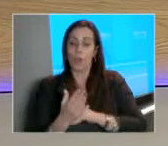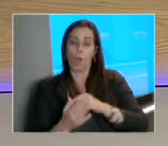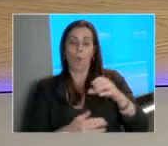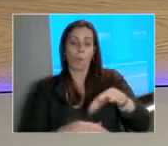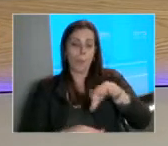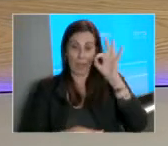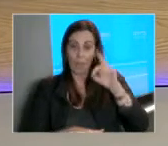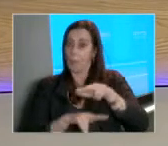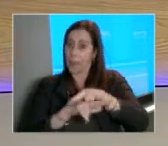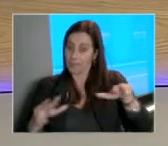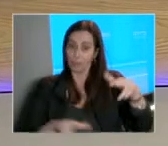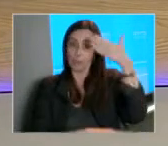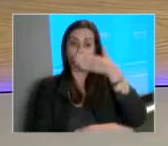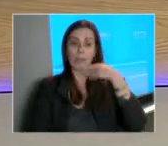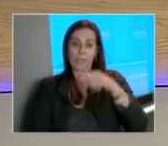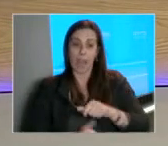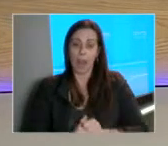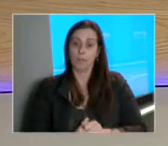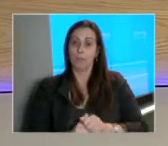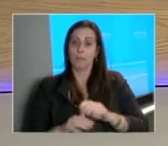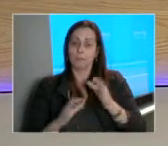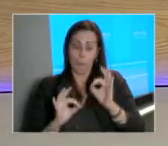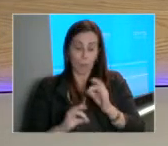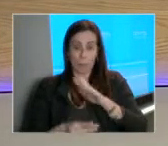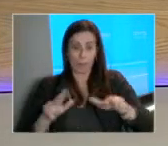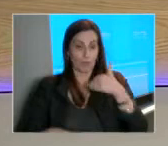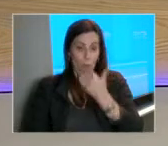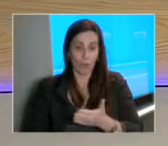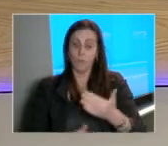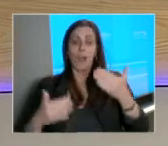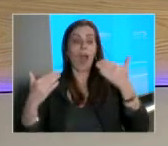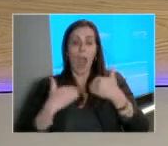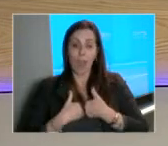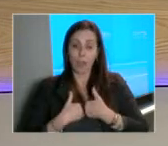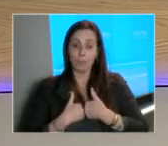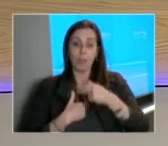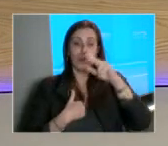ה-OECD מגלה את מצבה של מדינת ישראל במלוא מערומיו. אנחנו